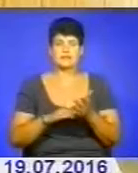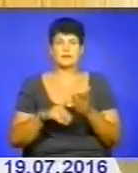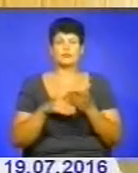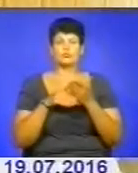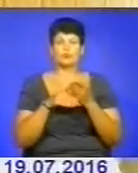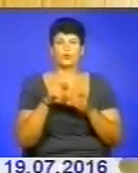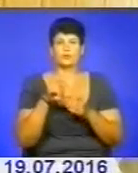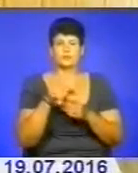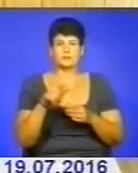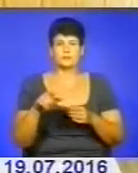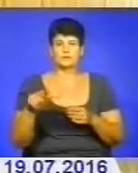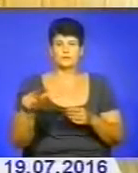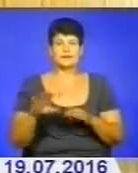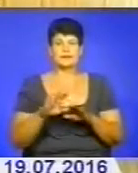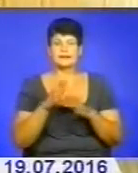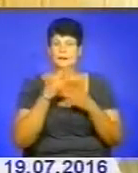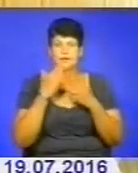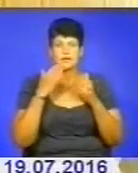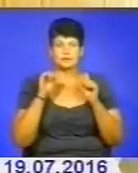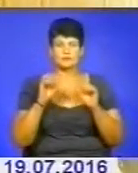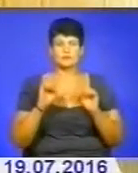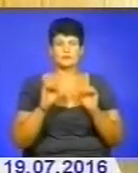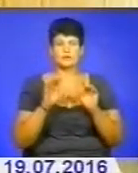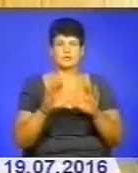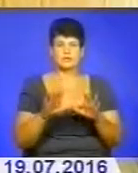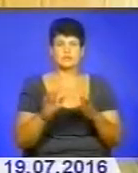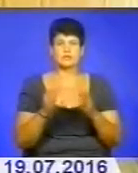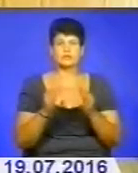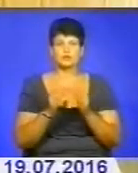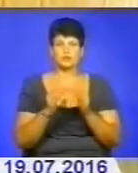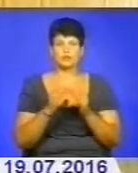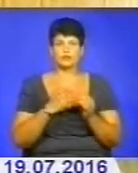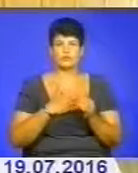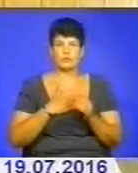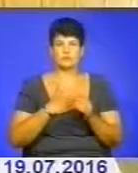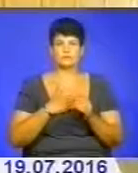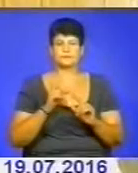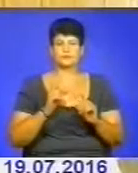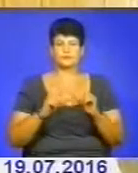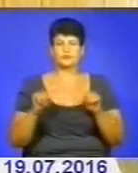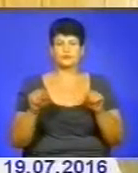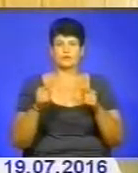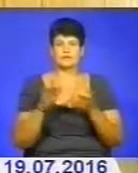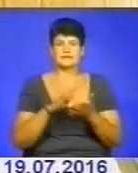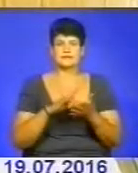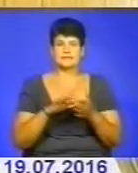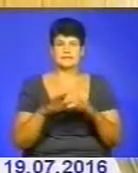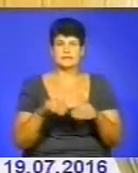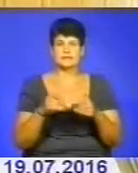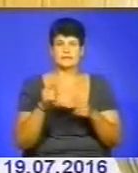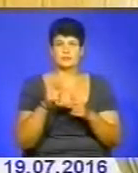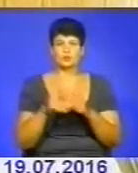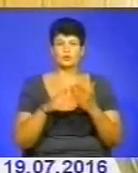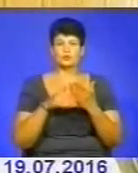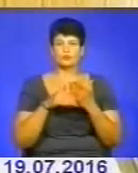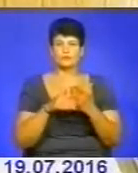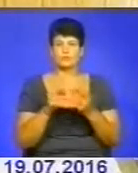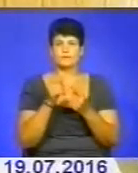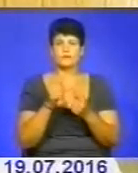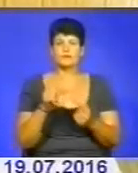які не мали можливості подати з дому, в нашому вузі створений центр надання такої допомоги, і відповідно